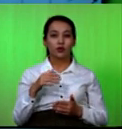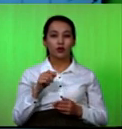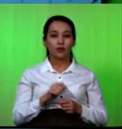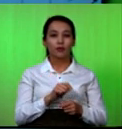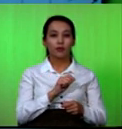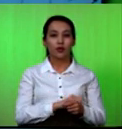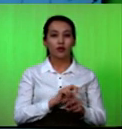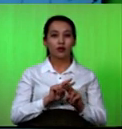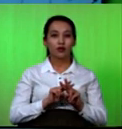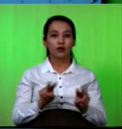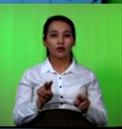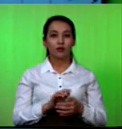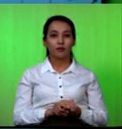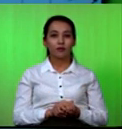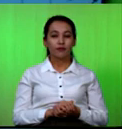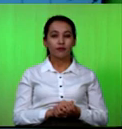metrga teng.